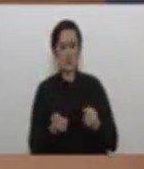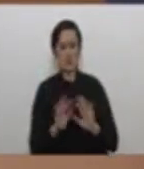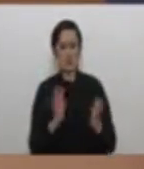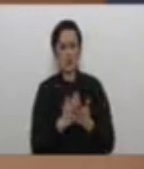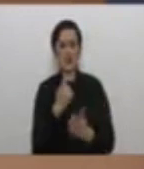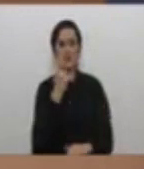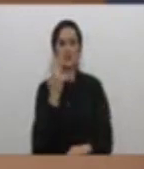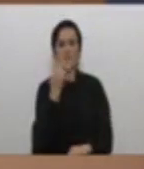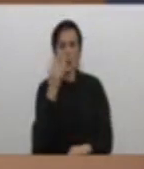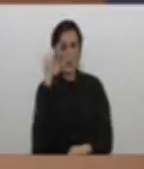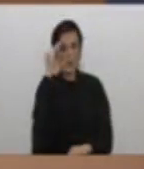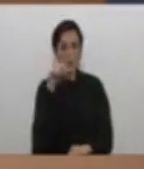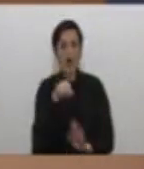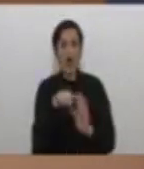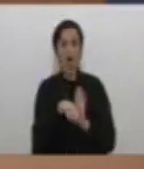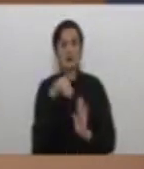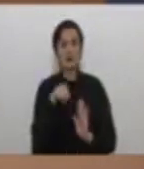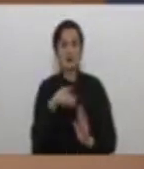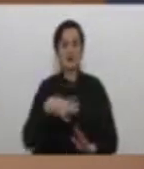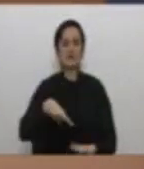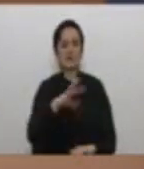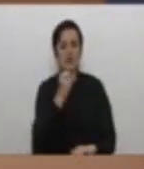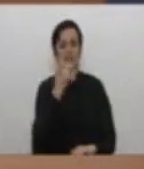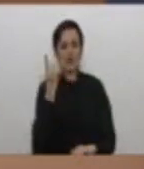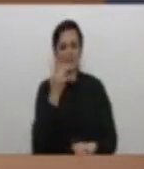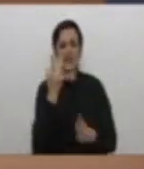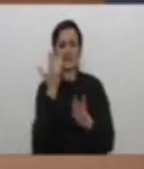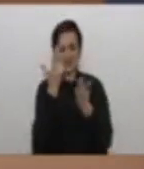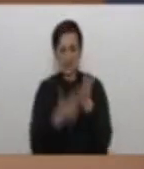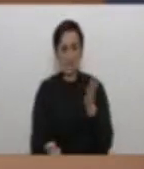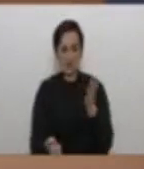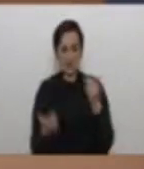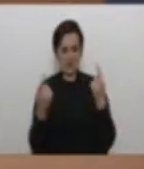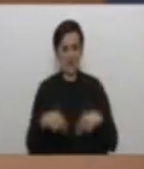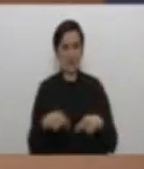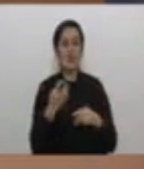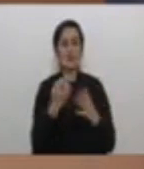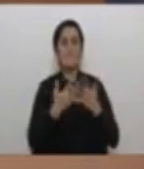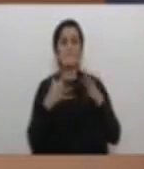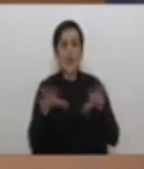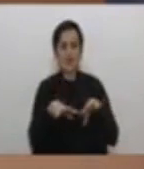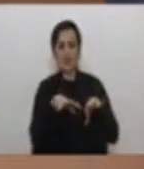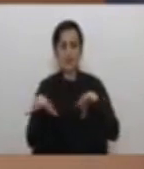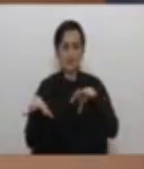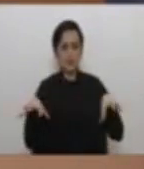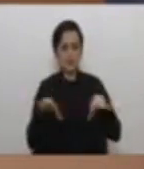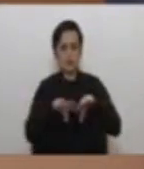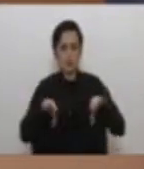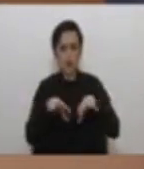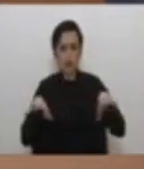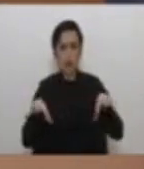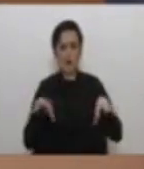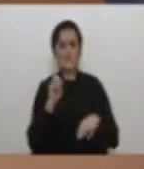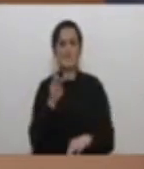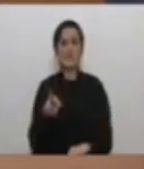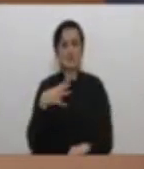ერთხელ მიმაჩნია, რომ ამ არჩევნებზე ქვეყანა კიდევ ერთხელ დამარცხდა და კიდევ უფრო მეტი პოლარიზაცია არის ქვეყანაში, ვიდრე ამას ქართული